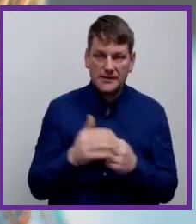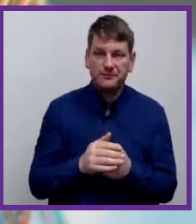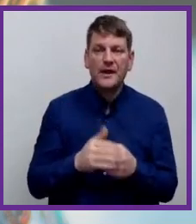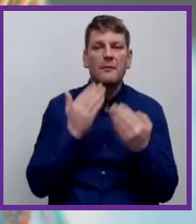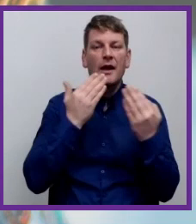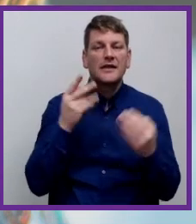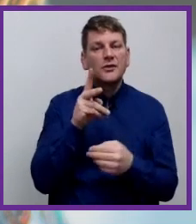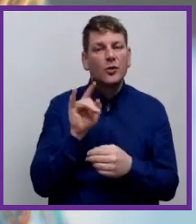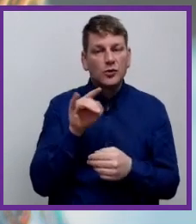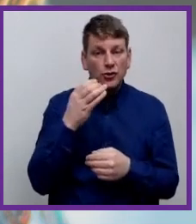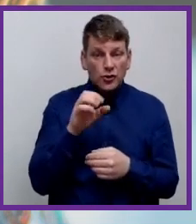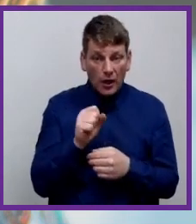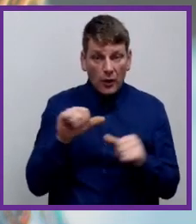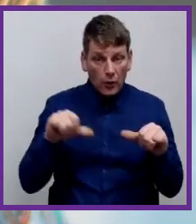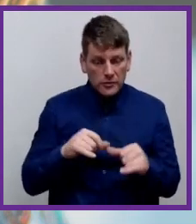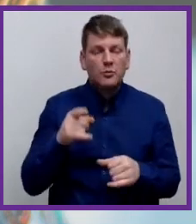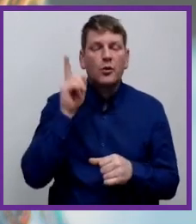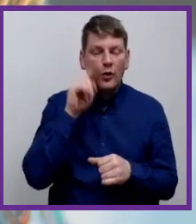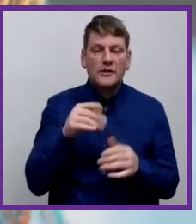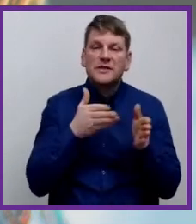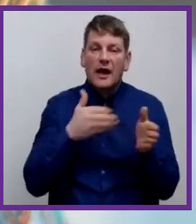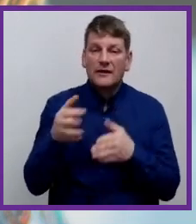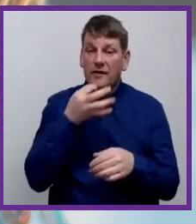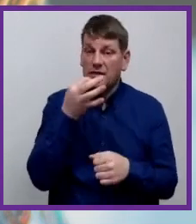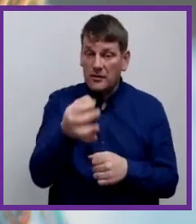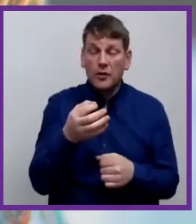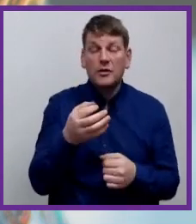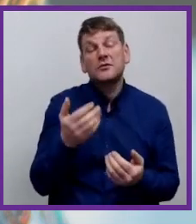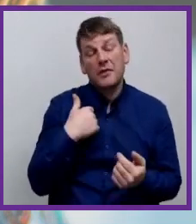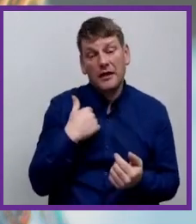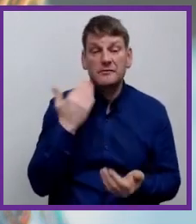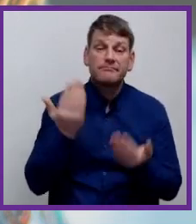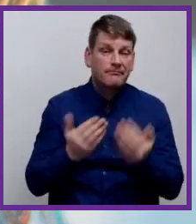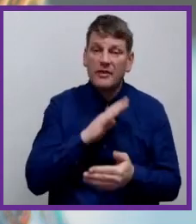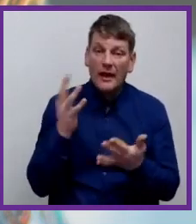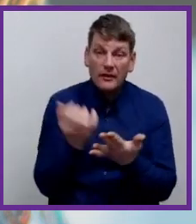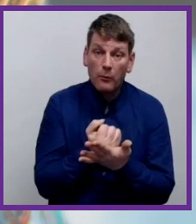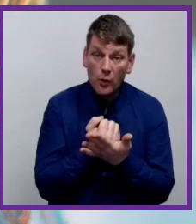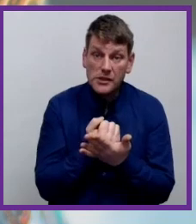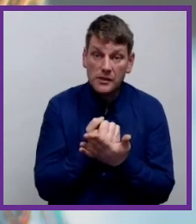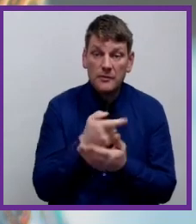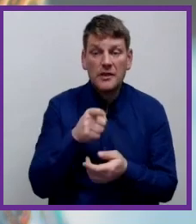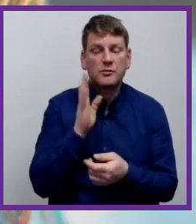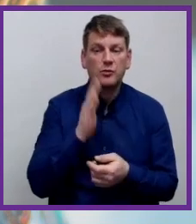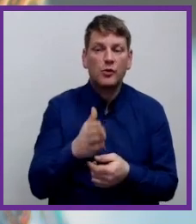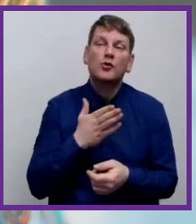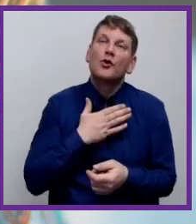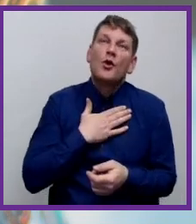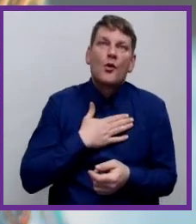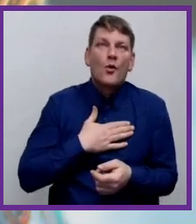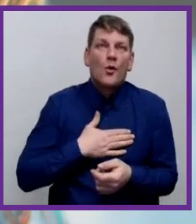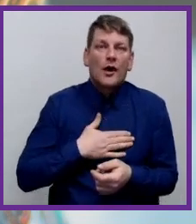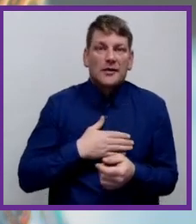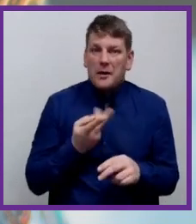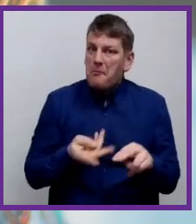Paldies, Kuča kungs. Jā, protams, gatavās atbildes mēs droši vien nedabūsim. Tas būtu ļoti